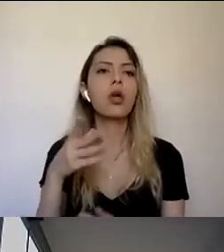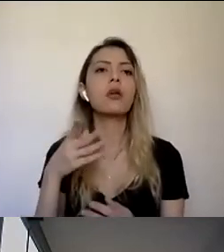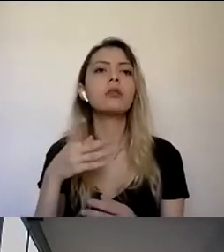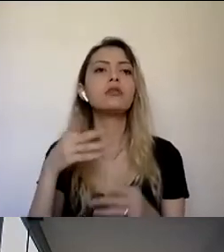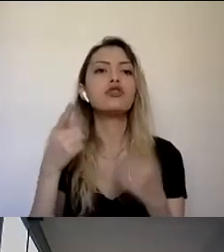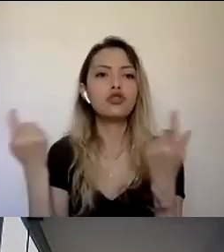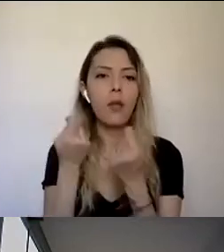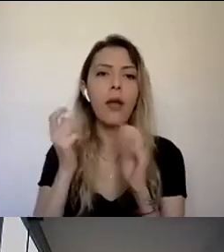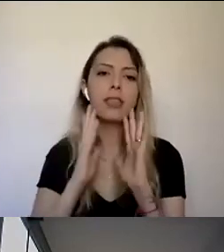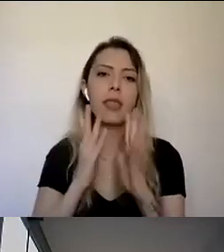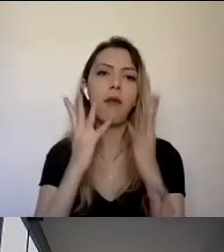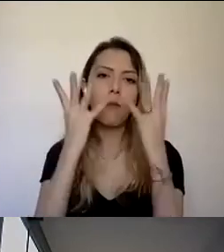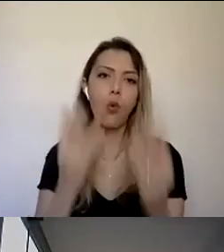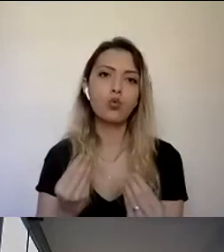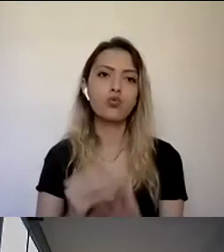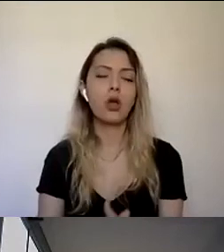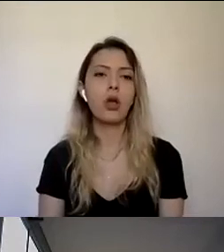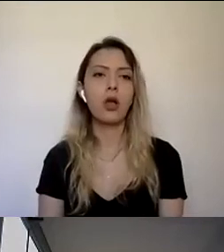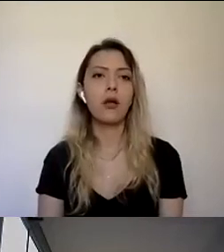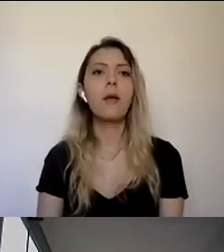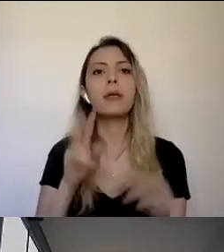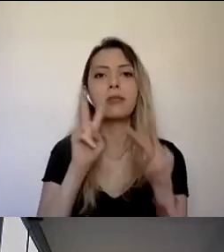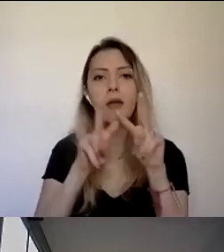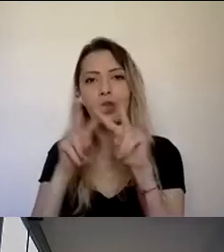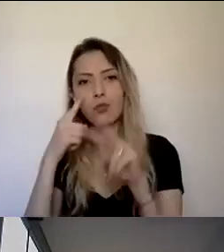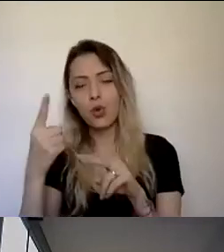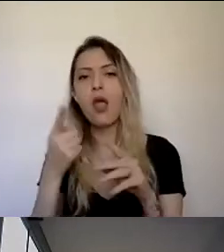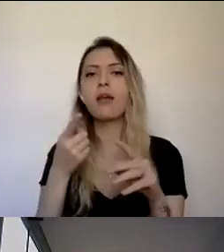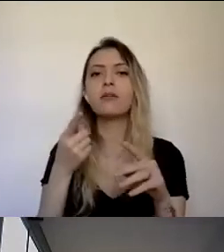bir web sitesi de yayınlayacaklar.